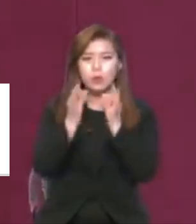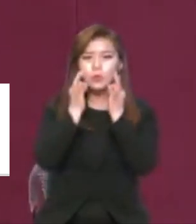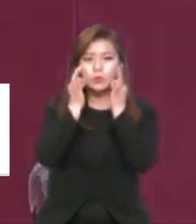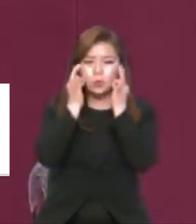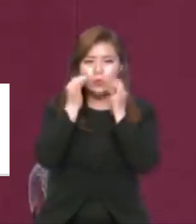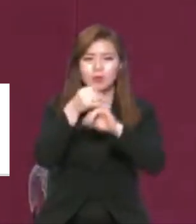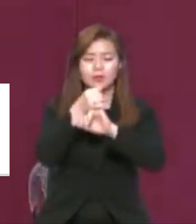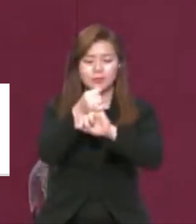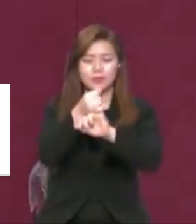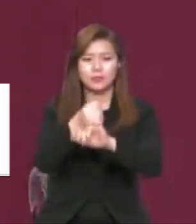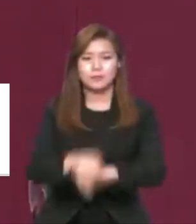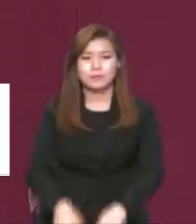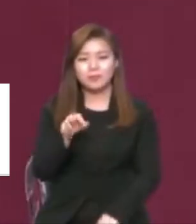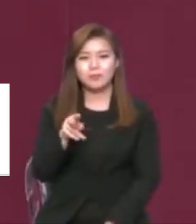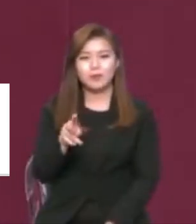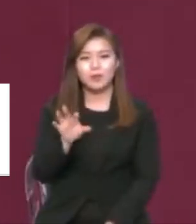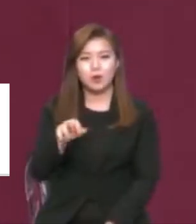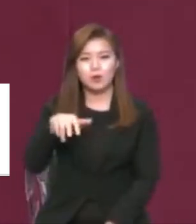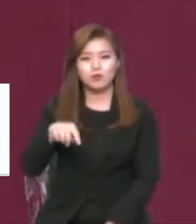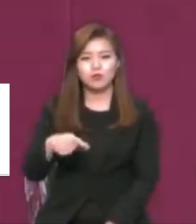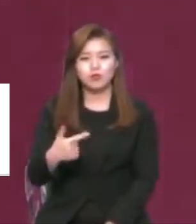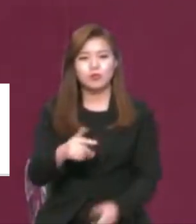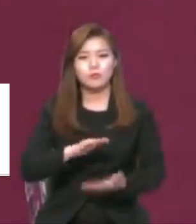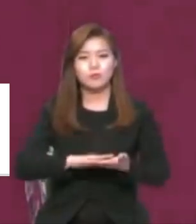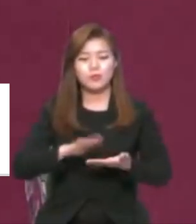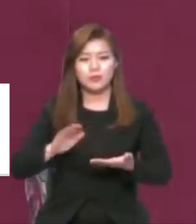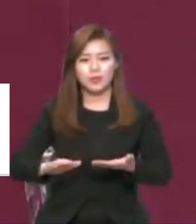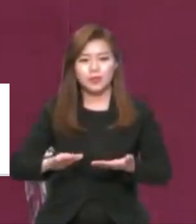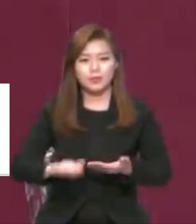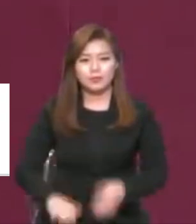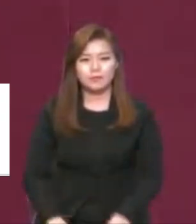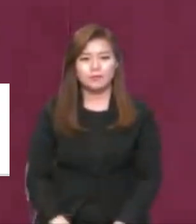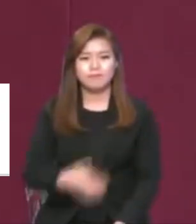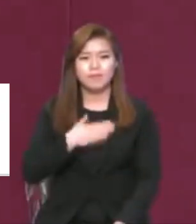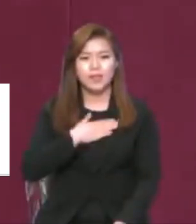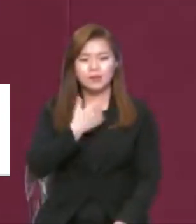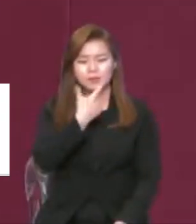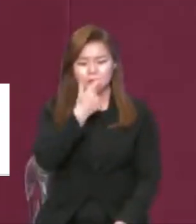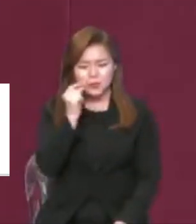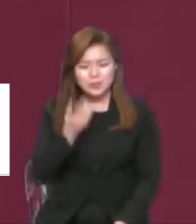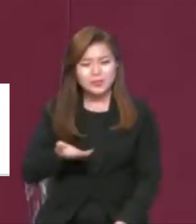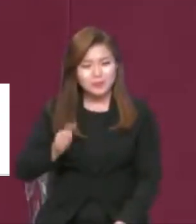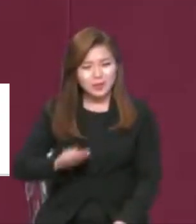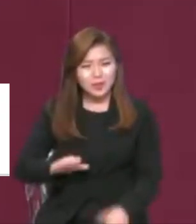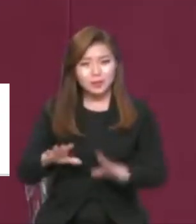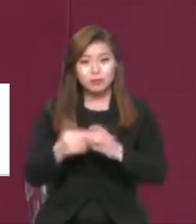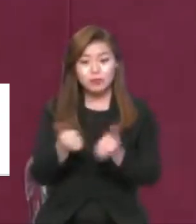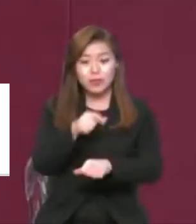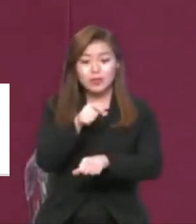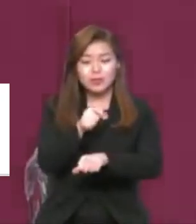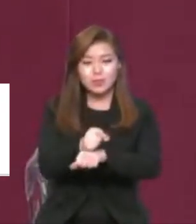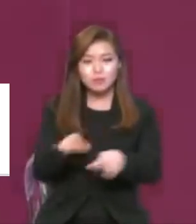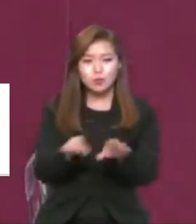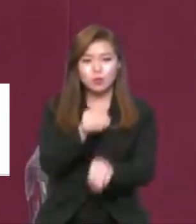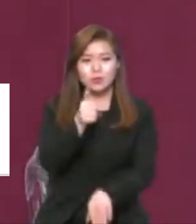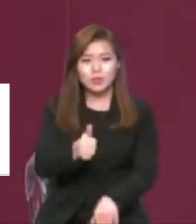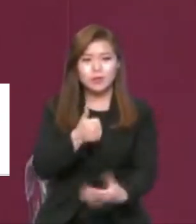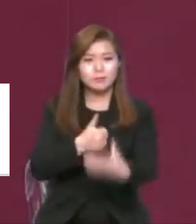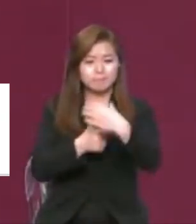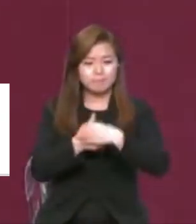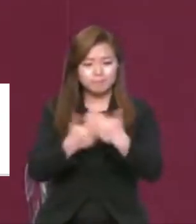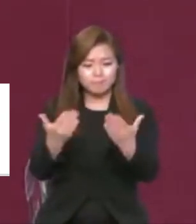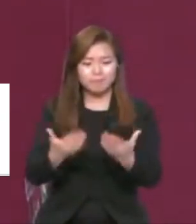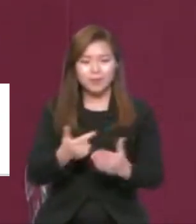다해 신속하게 처리하도록 하겠습니다. 여러모로 부족한 제게 국회 사무총장이라는 중책을 맡겨주셔서